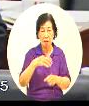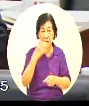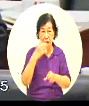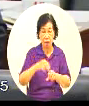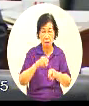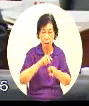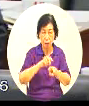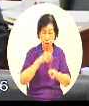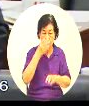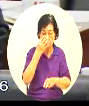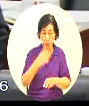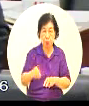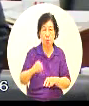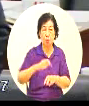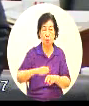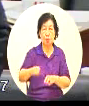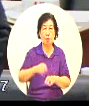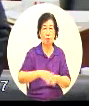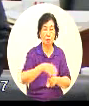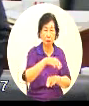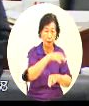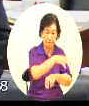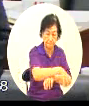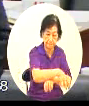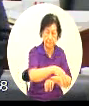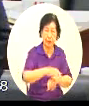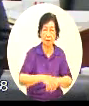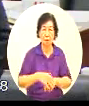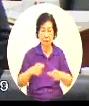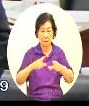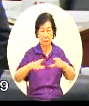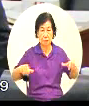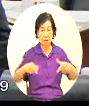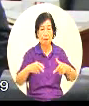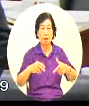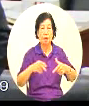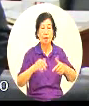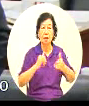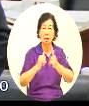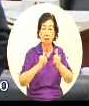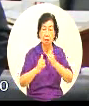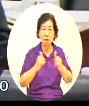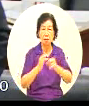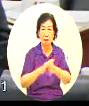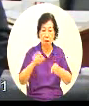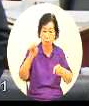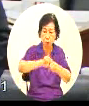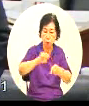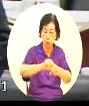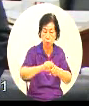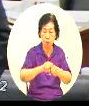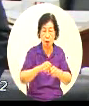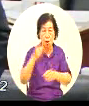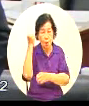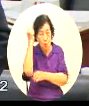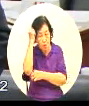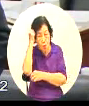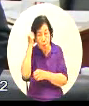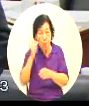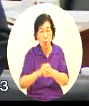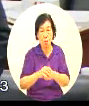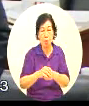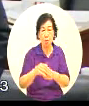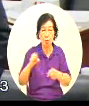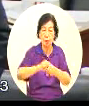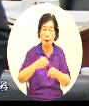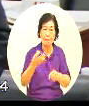哇！啊，搁来大车这块，这足重要，因大车人口无增加，因无腹地，通好大，啊，所以大家拢搬出